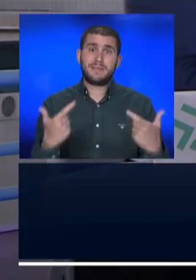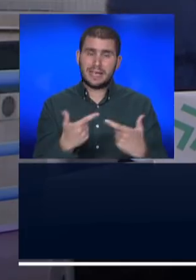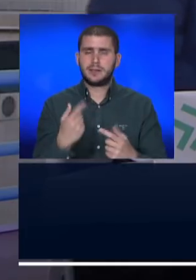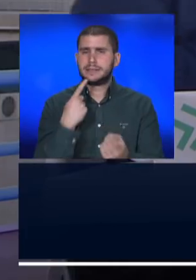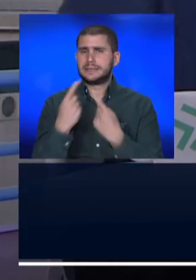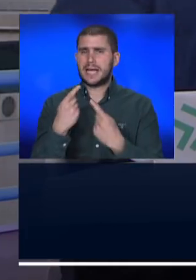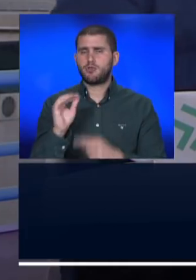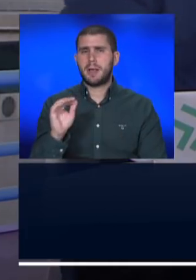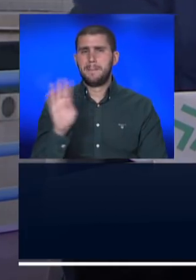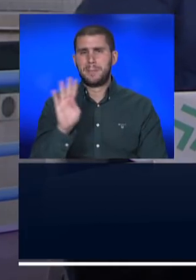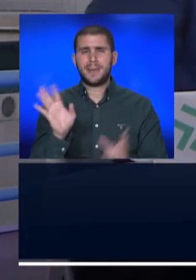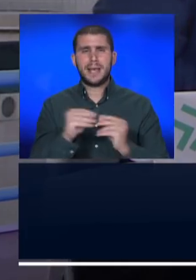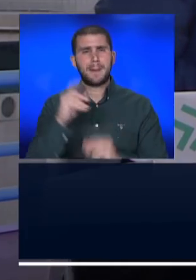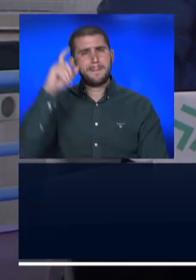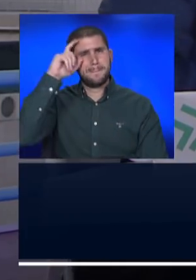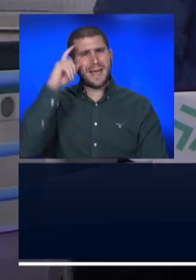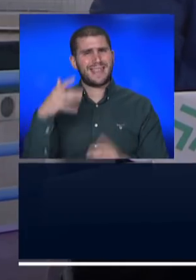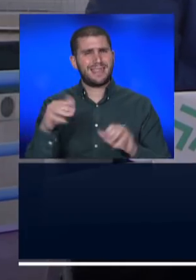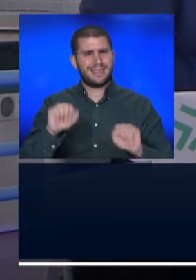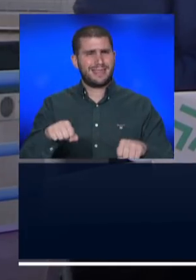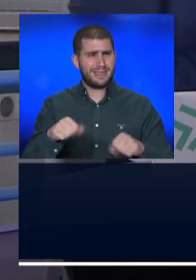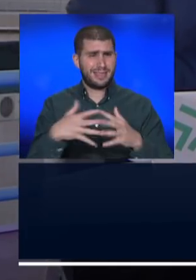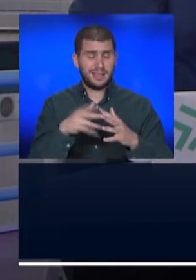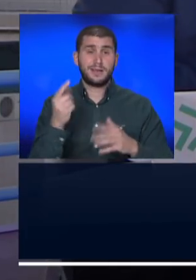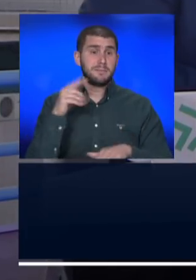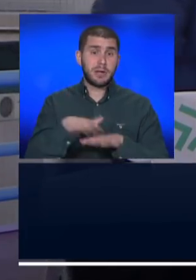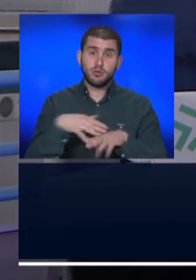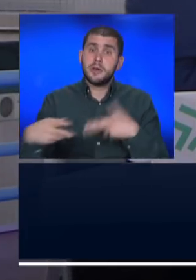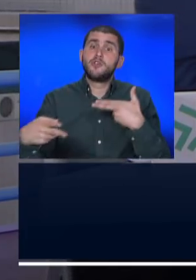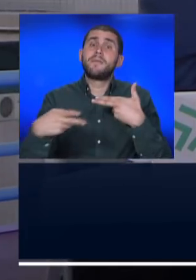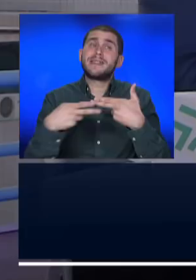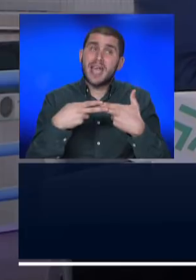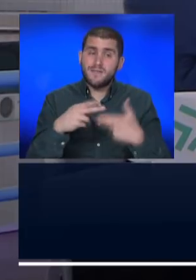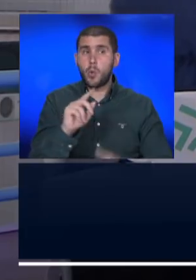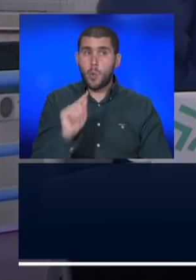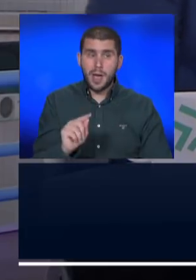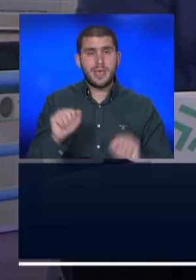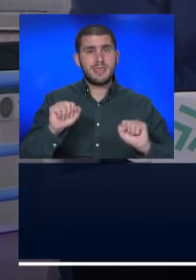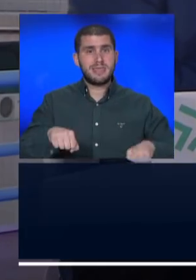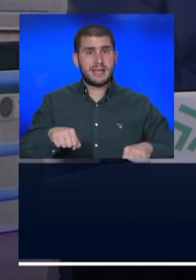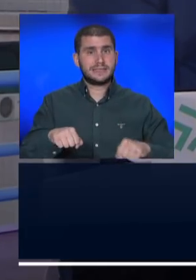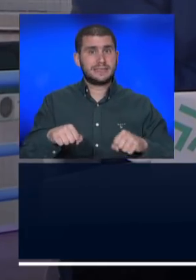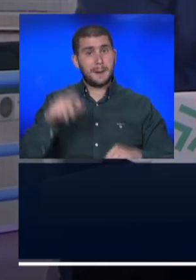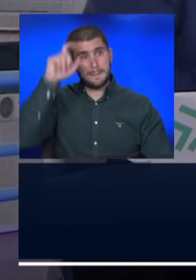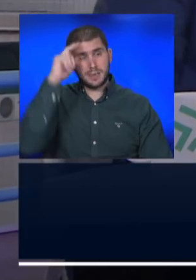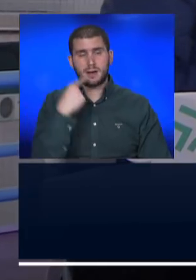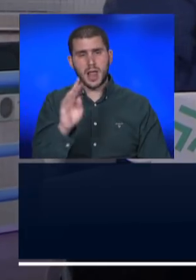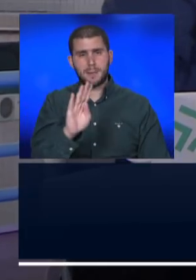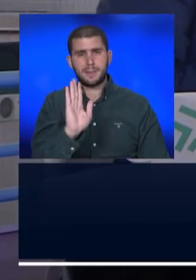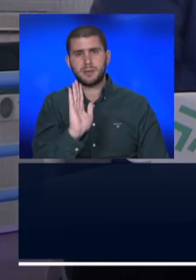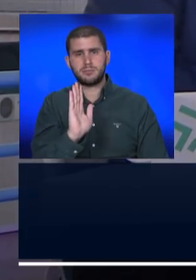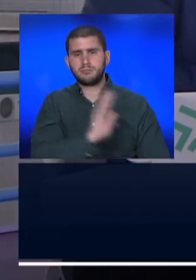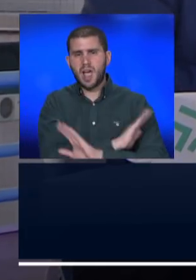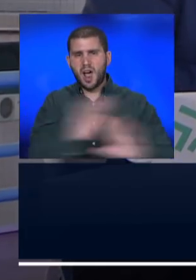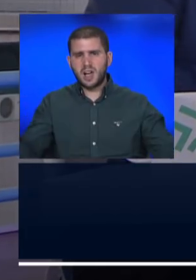נכון? וזה נשמע כאילו זה הולך ומתקרב לקראת זה שהנשיא ביידן יגיד באיזשהו שלב לנתניהו, חלס מספיק, נכון? היה כאן